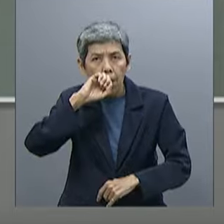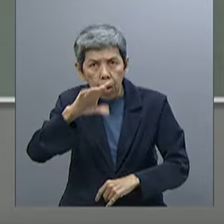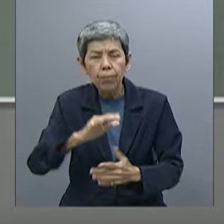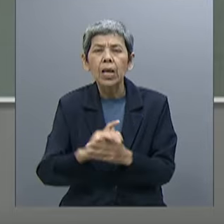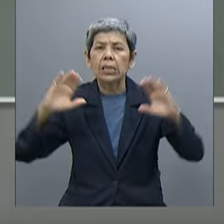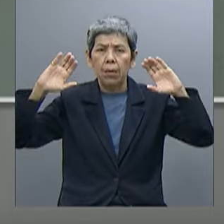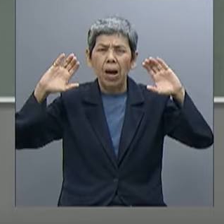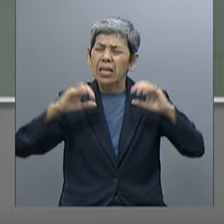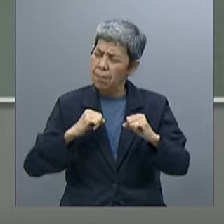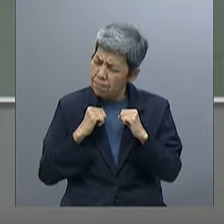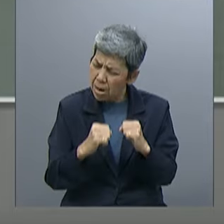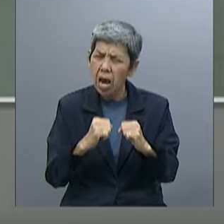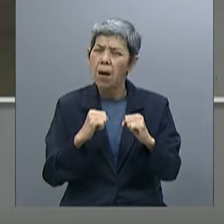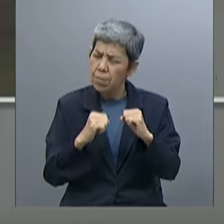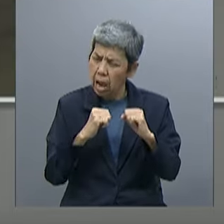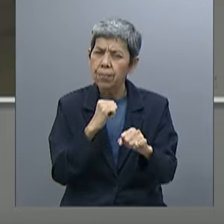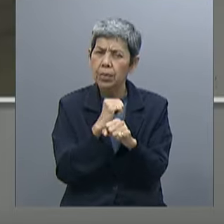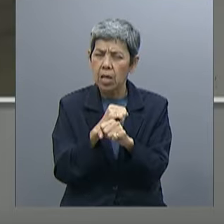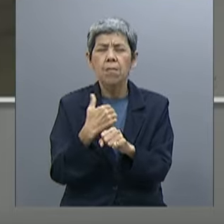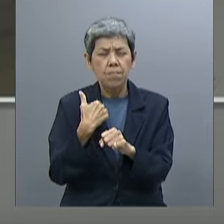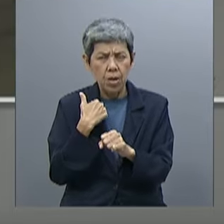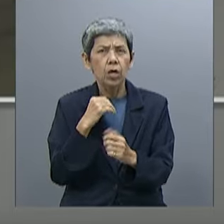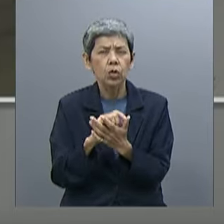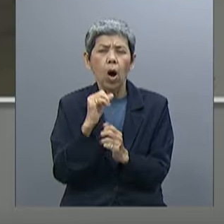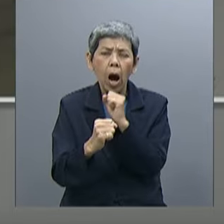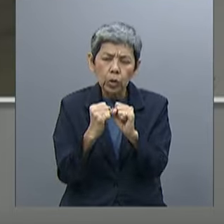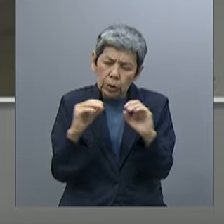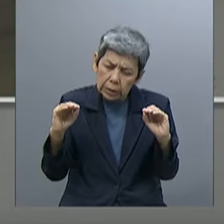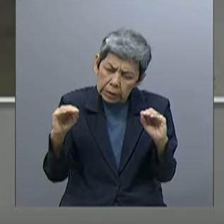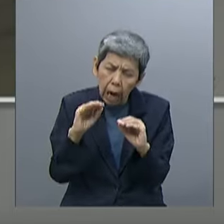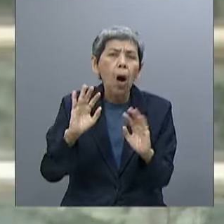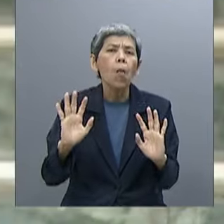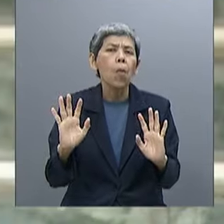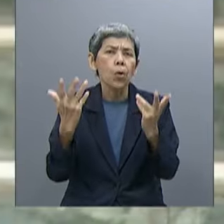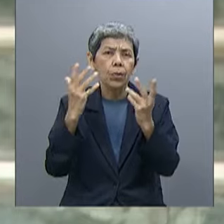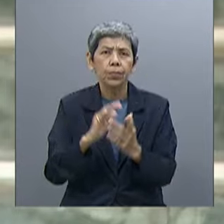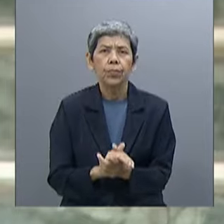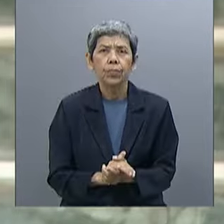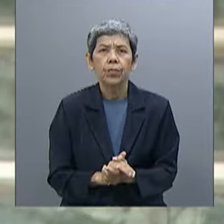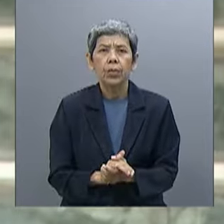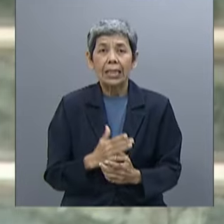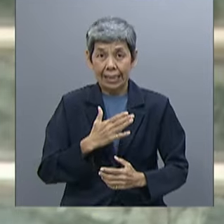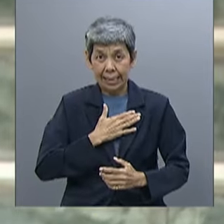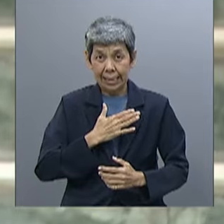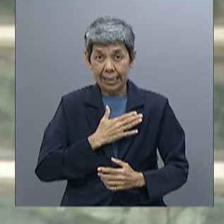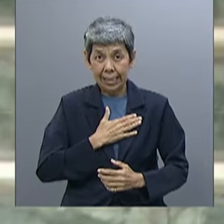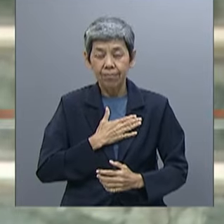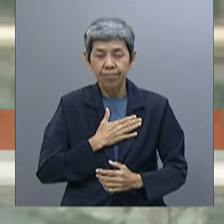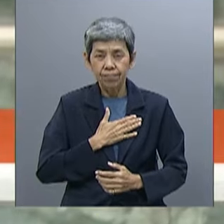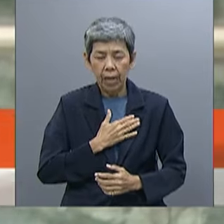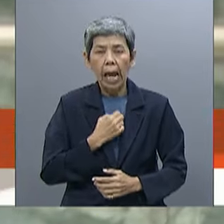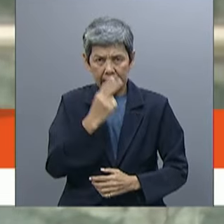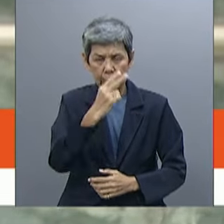ารัฐบาลพยายามทำอะไรกับเรื่องอายุความคดีตากใบ ตัวดิฉันเองเห็นเหตุ